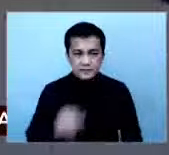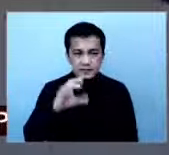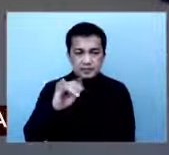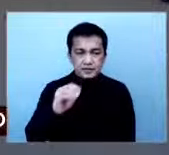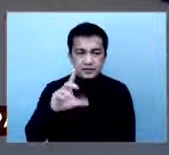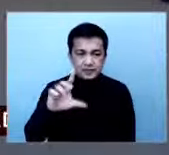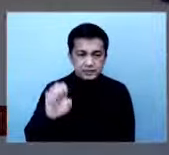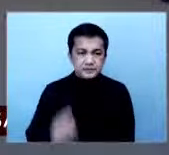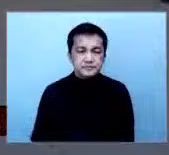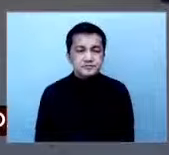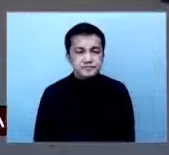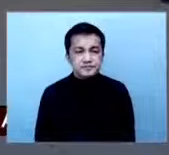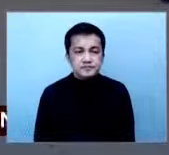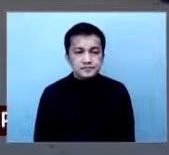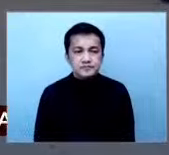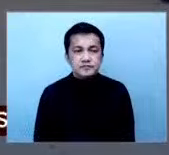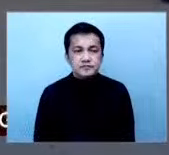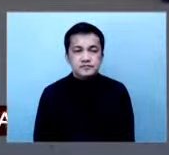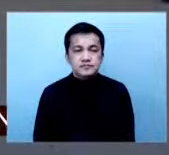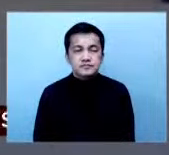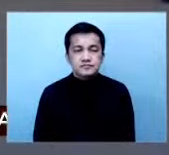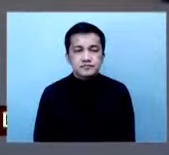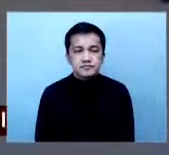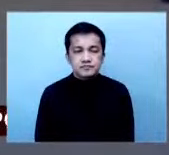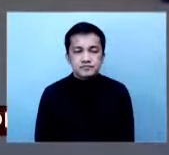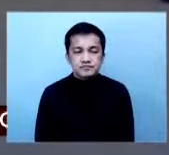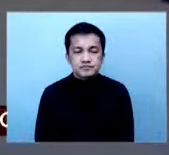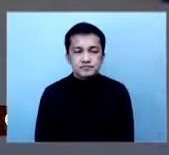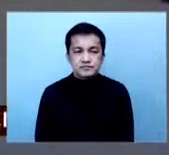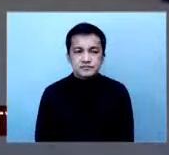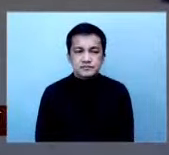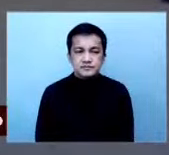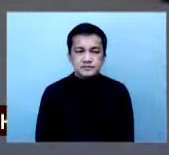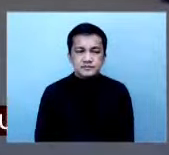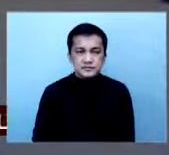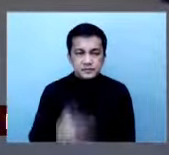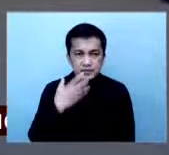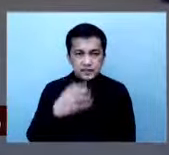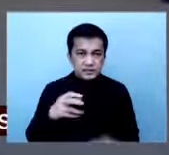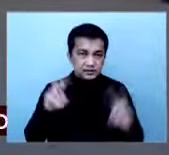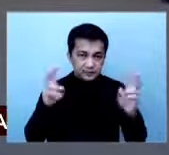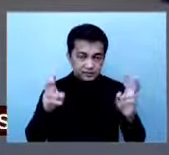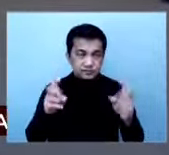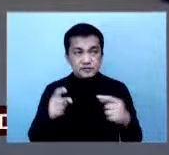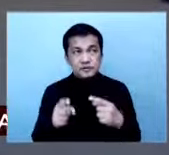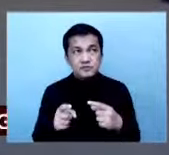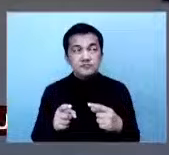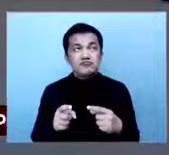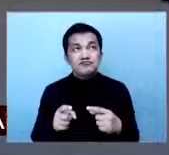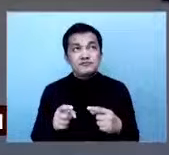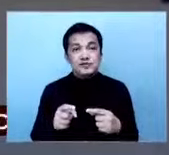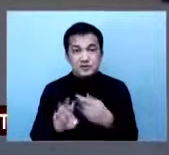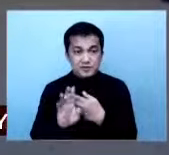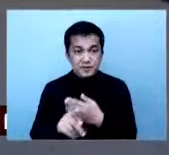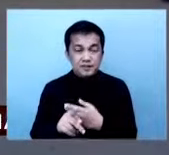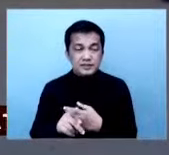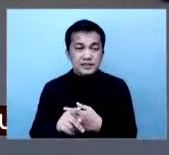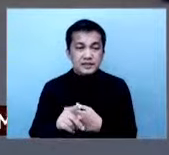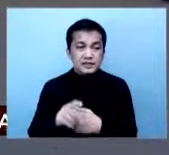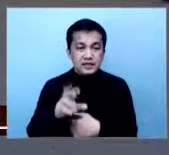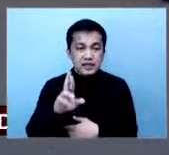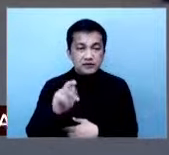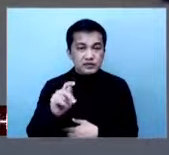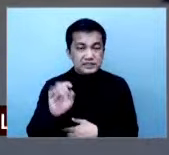isaan mainit ang usapin kung ibabalik ang mandatory reserve officer training core o